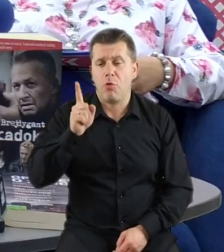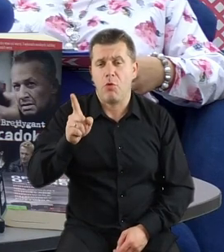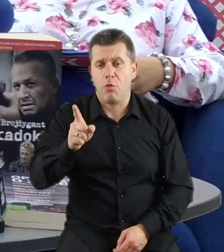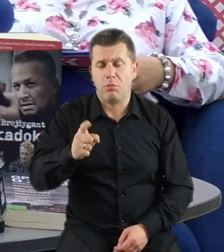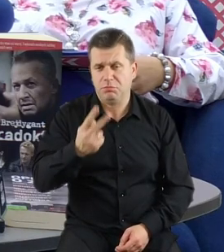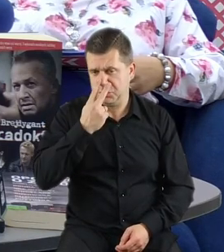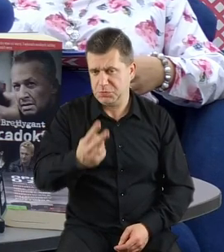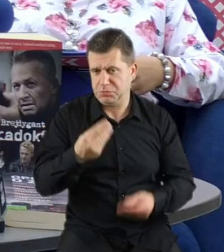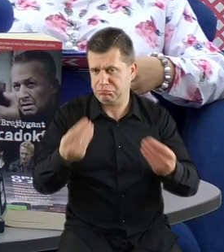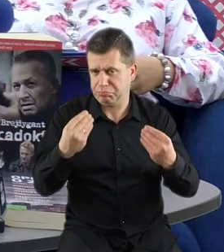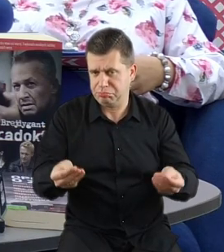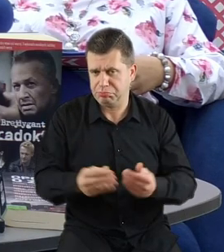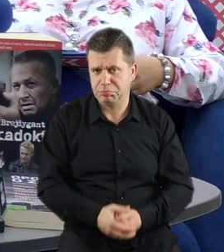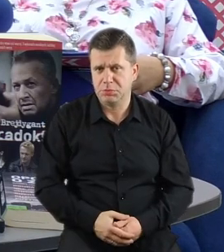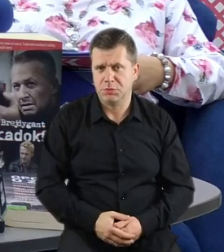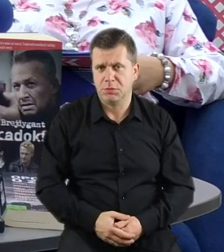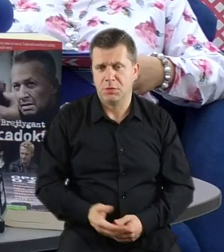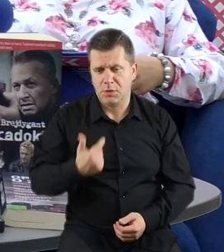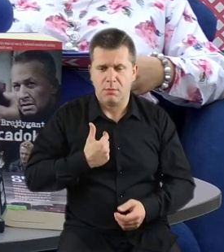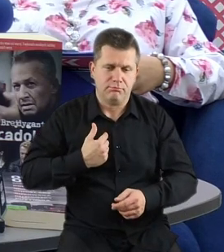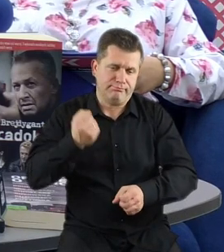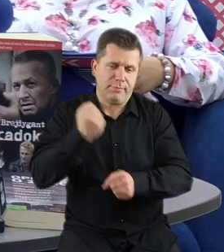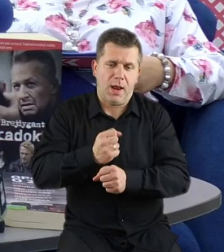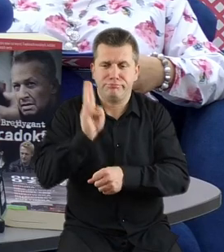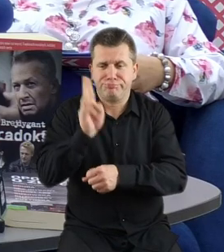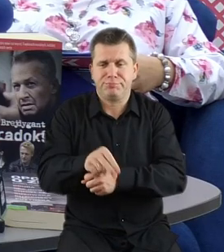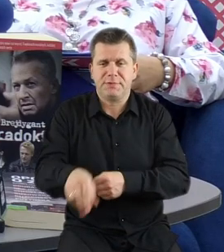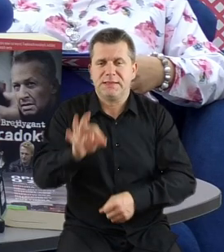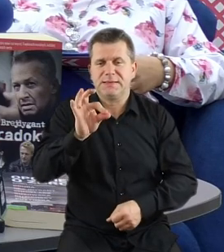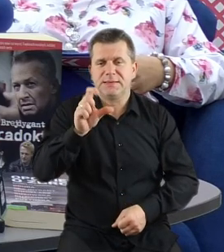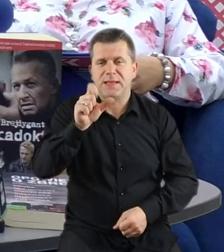się zachwycił, wziął to na pniu, no i zostałem scenarzystą.